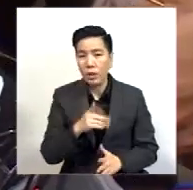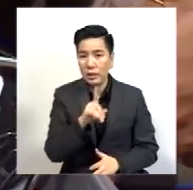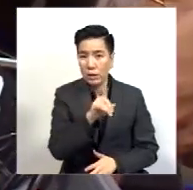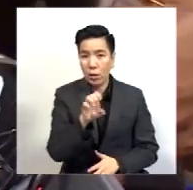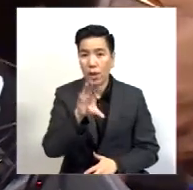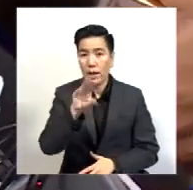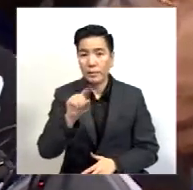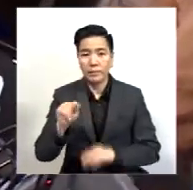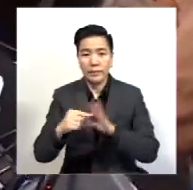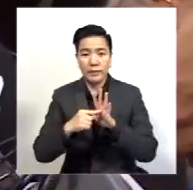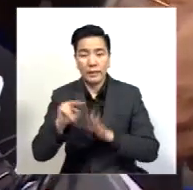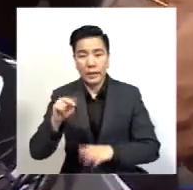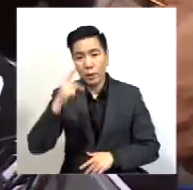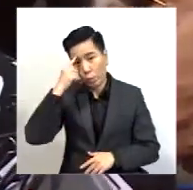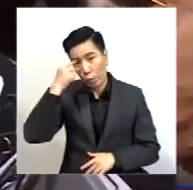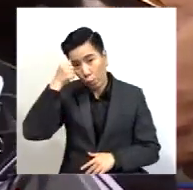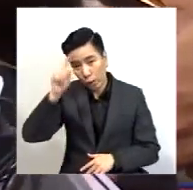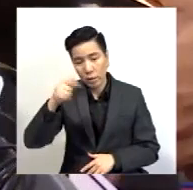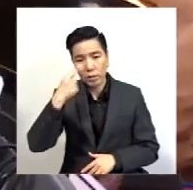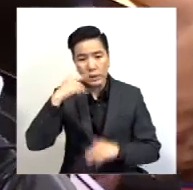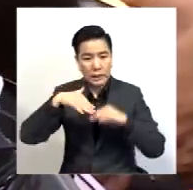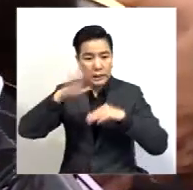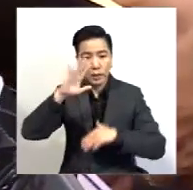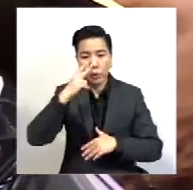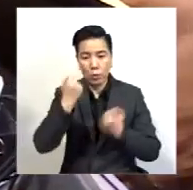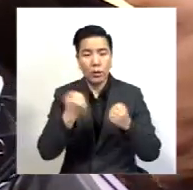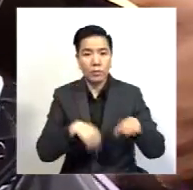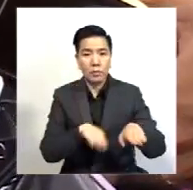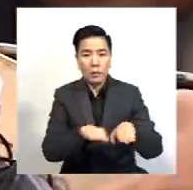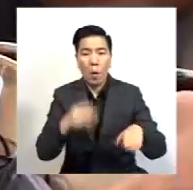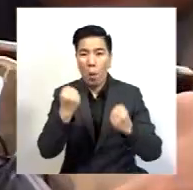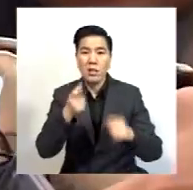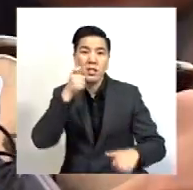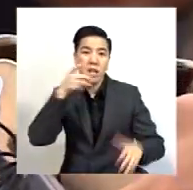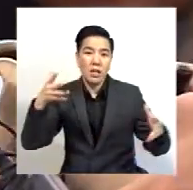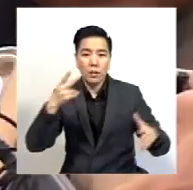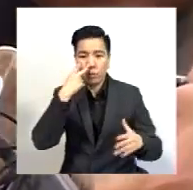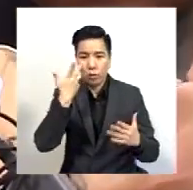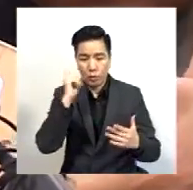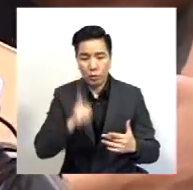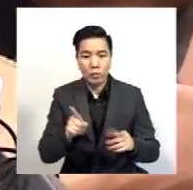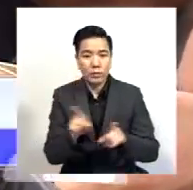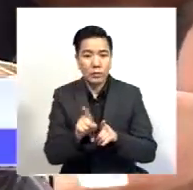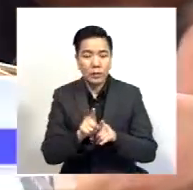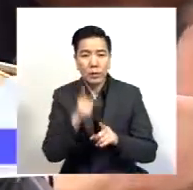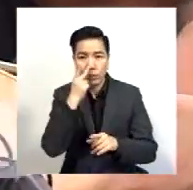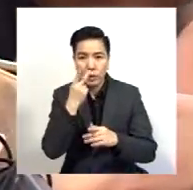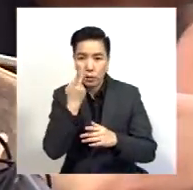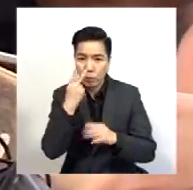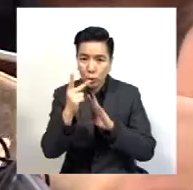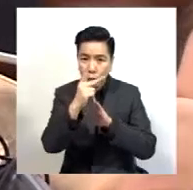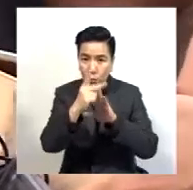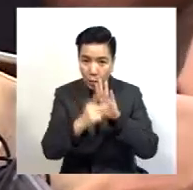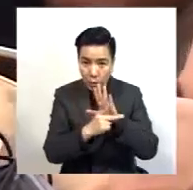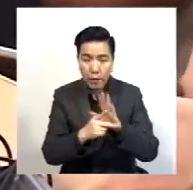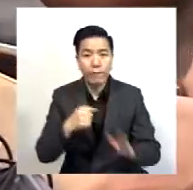ต่อวันนะแต่ผมไม่รู้ว่ามันจะเกินนั้นหรือเปล่าเดี๋ยวดูรถก็ได้รถเขาใหญ่แล้วเดี๋ยวเราก็จะต้องคงจะต้องไปดูเรื่องข้อกฎหมาย